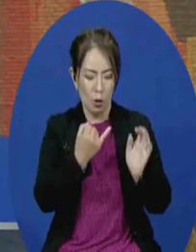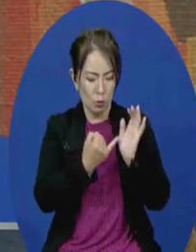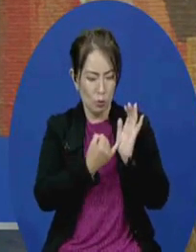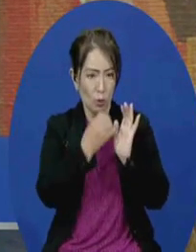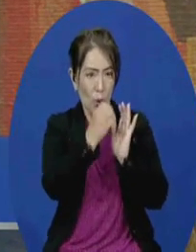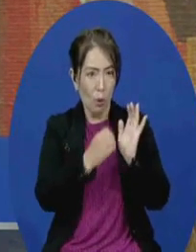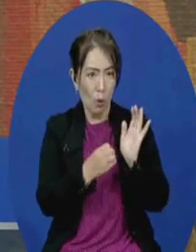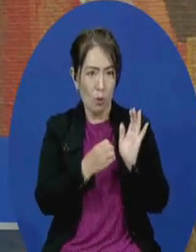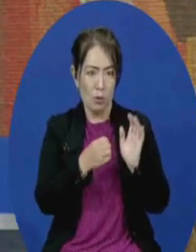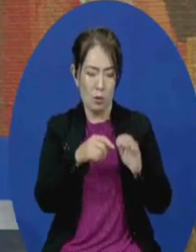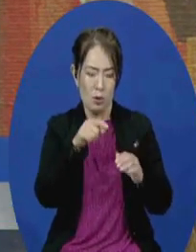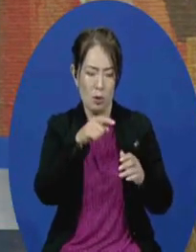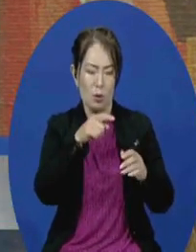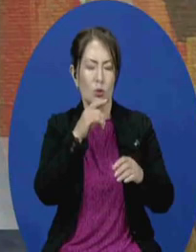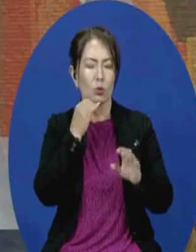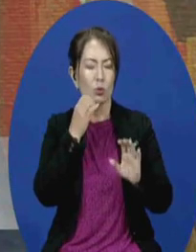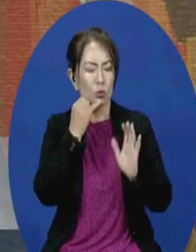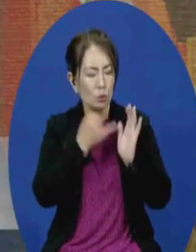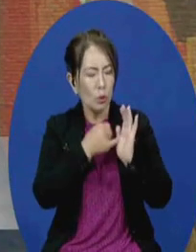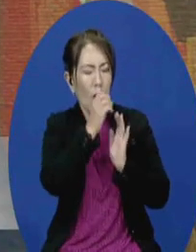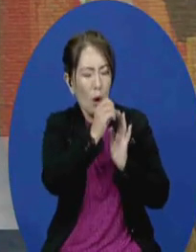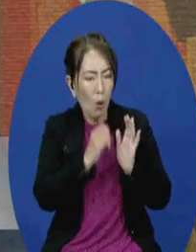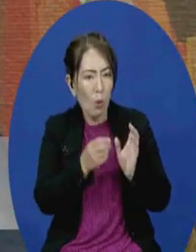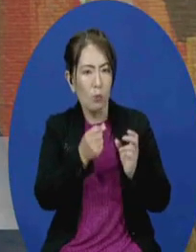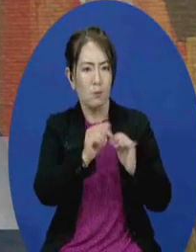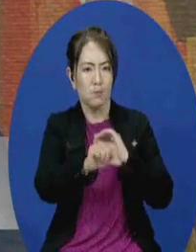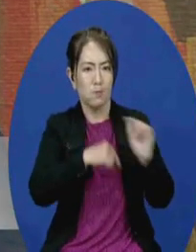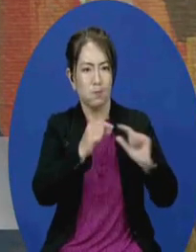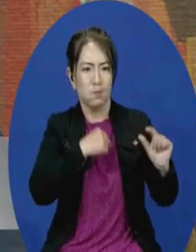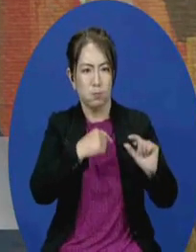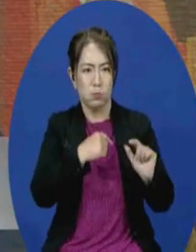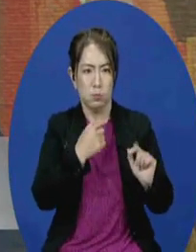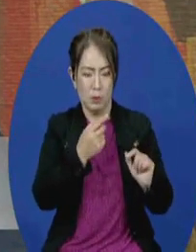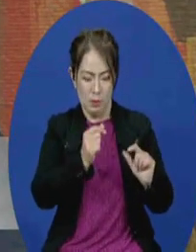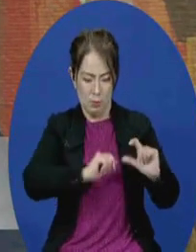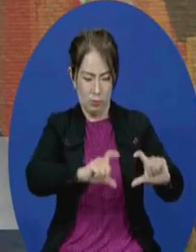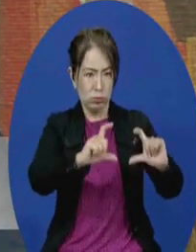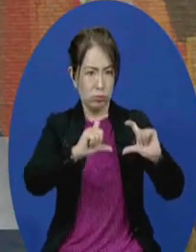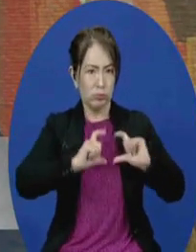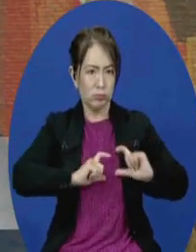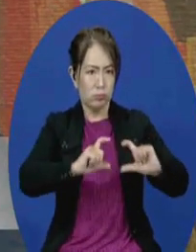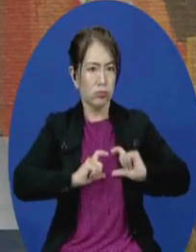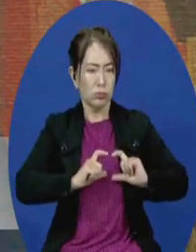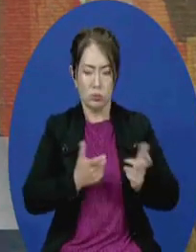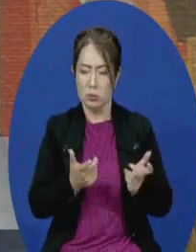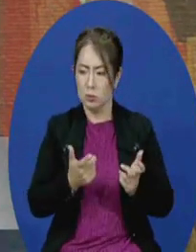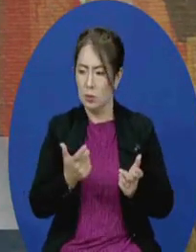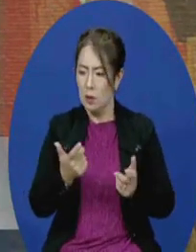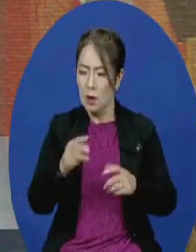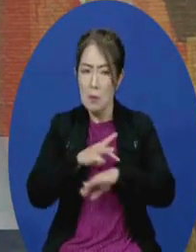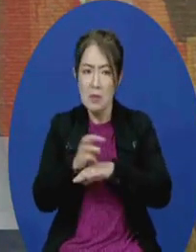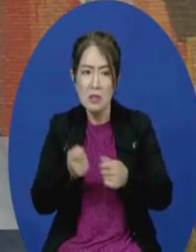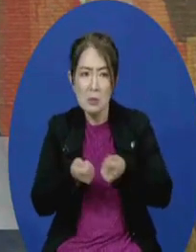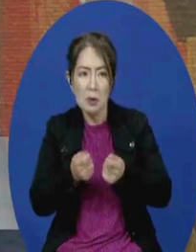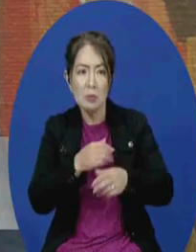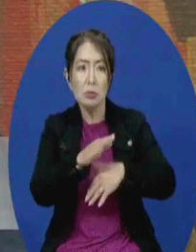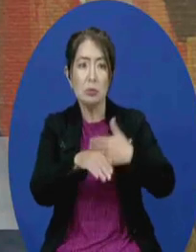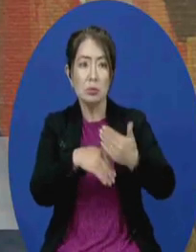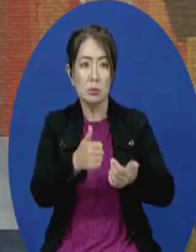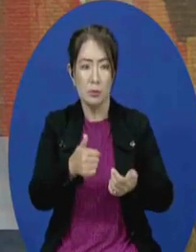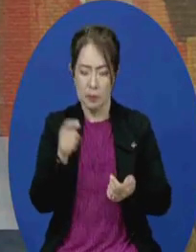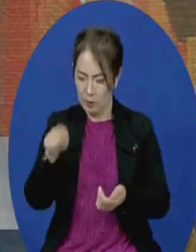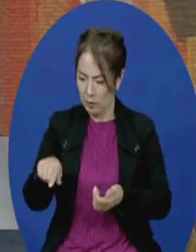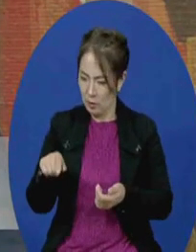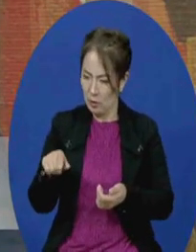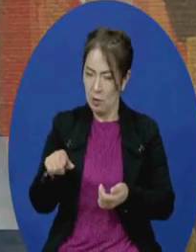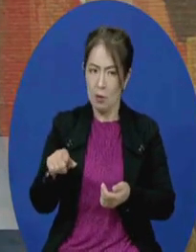6% менежментийн фи авч байгаа бүх зардлаас. Тэгэхээр ийм өндөр зардлаар энэ менежментийг хэрэгжүүлсэн атлаа ийм